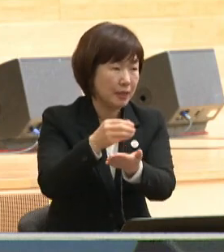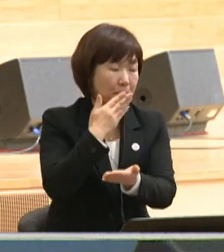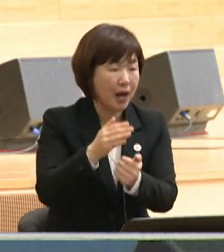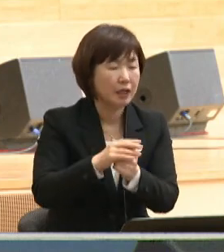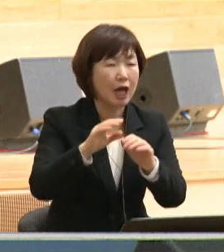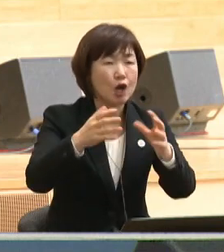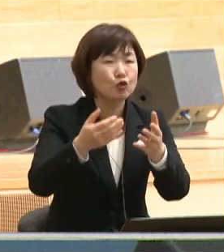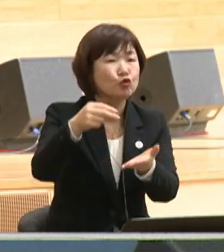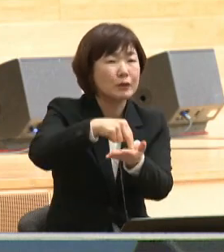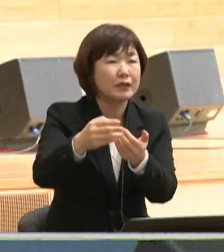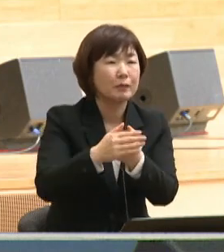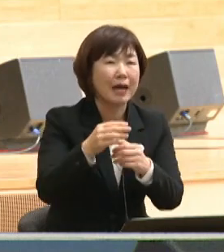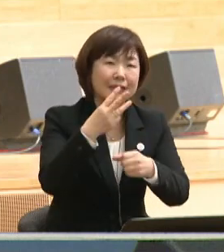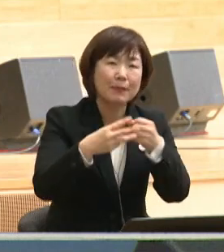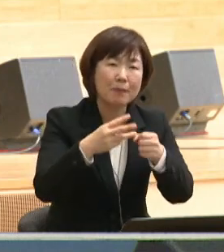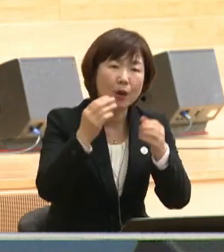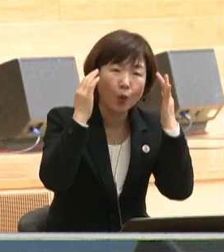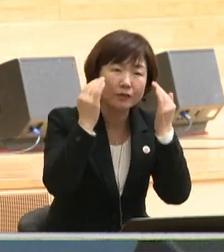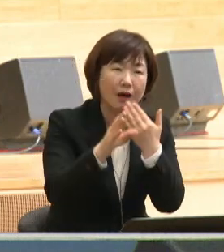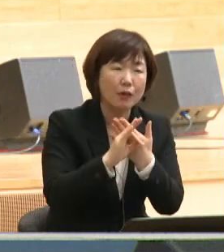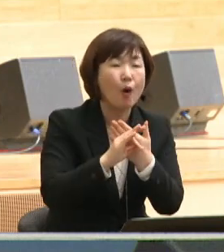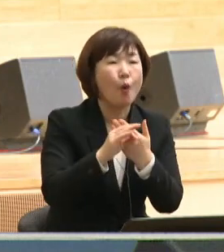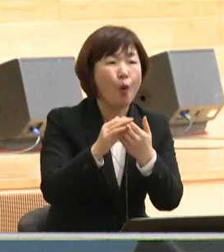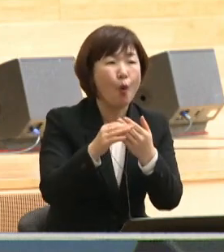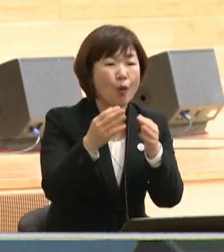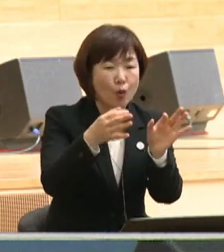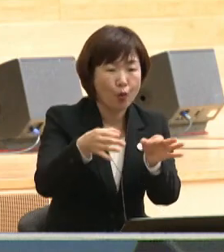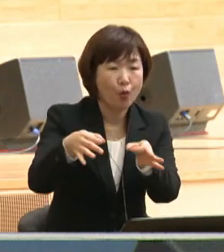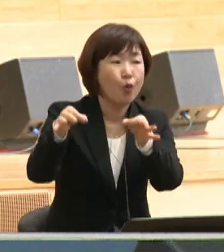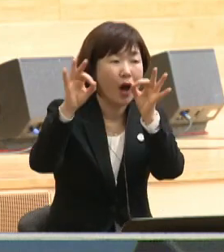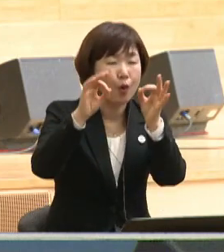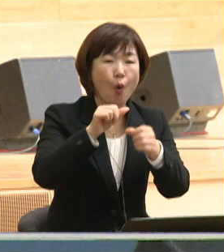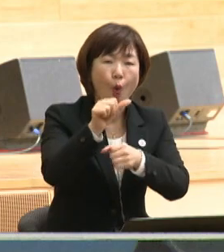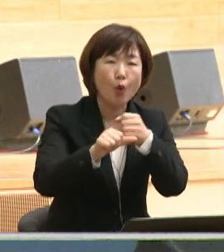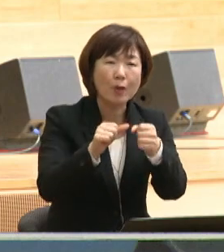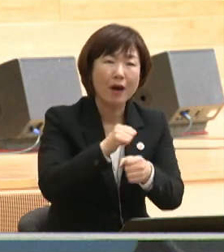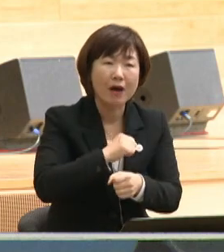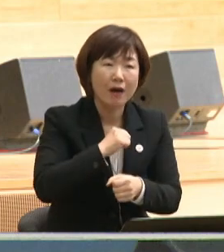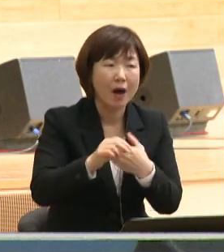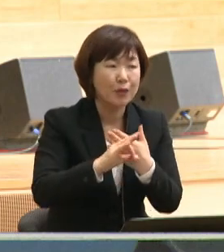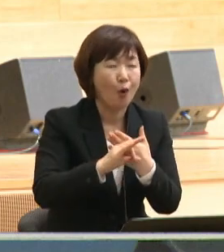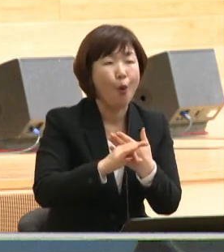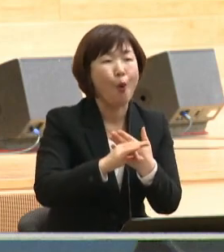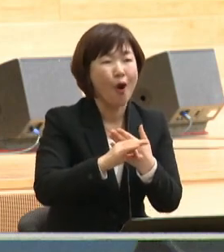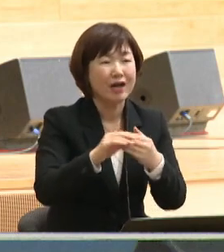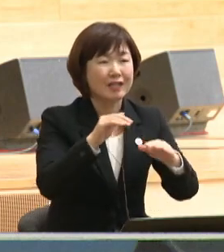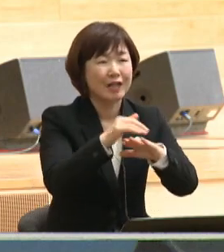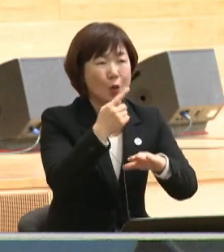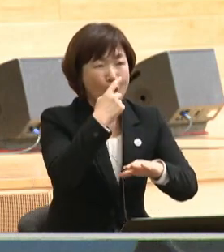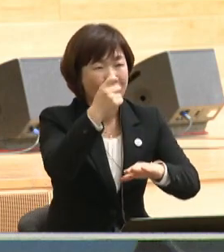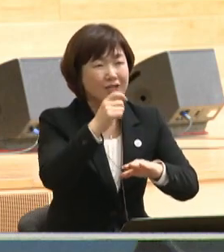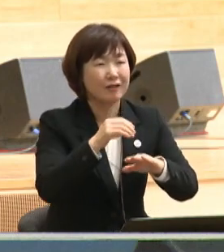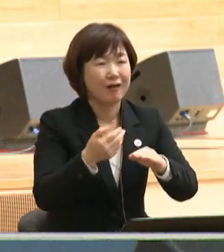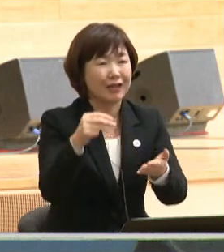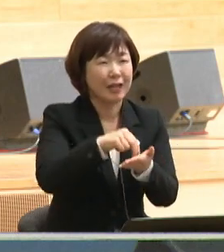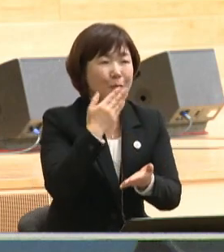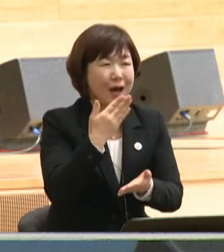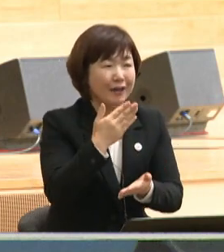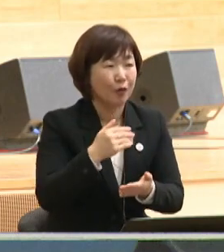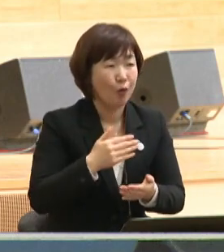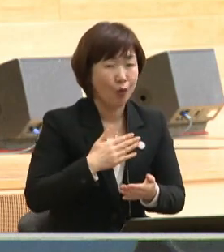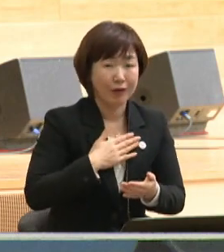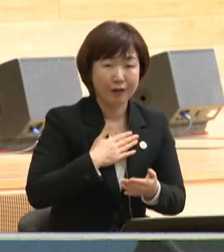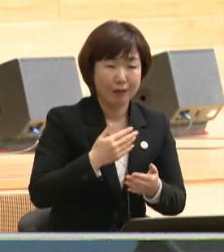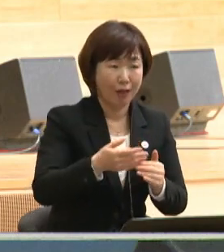국립이라서 3년만 고생하라고 그러면 연봉도 많이 오를 거고 5년만 있으면 그랜저 탈 수 있다고 막 그러면서 저를 여기에